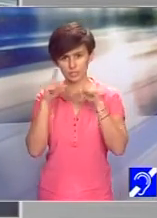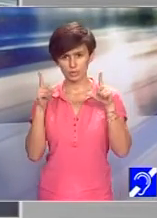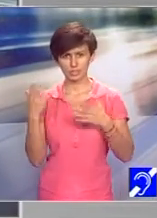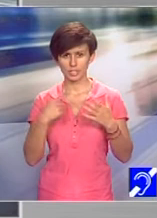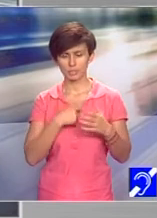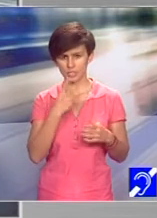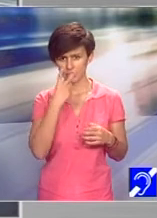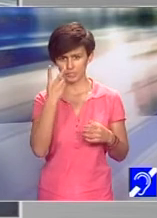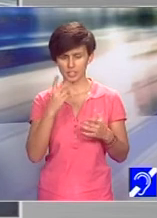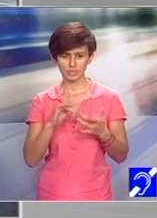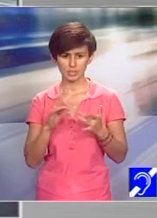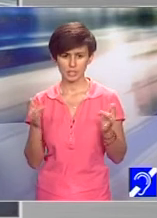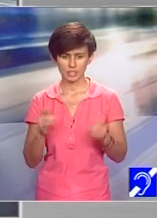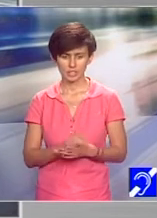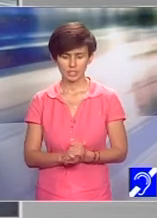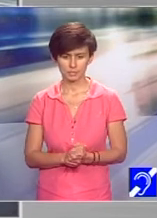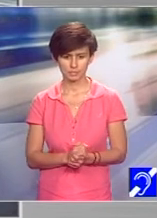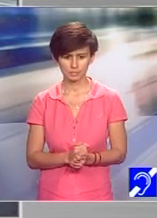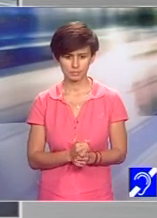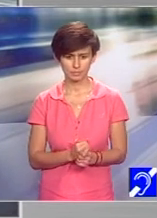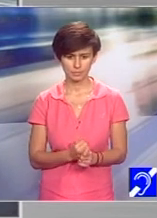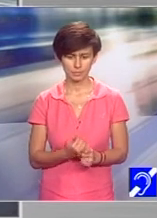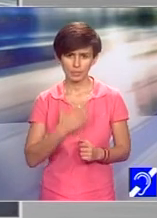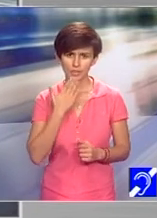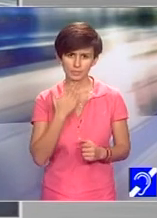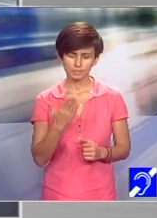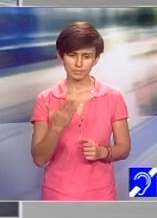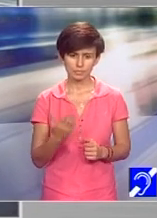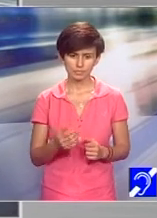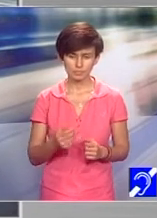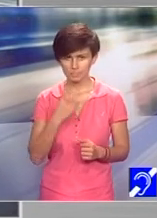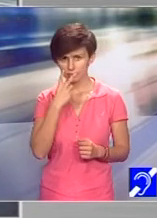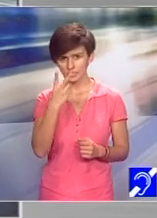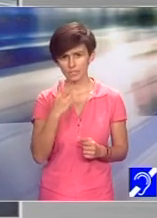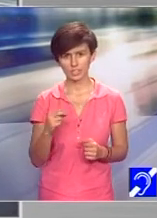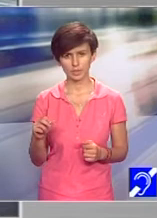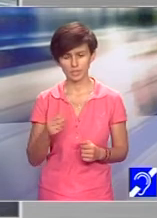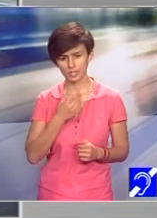pe care le puteți găsi pe internet, că tot vorbeam noi de cât de important e să fim racordați la internet. Mulțumesc! Să ne vedem cu mine și cu alte